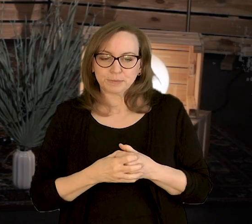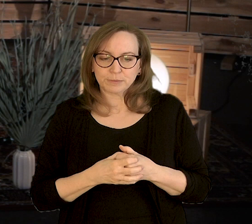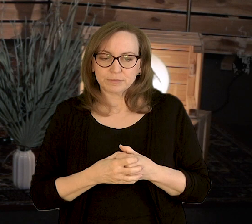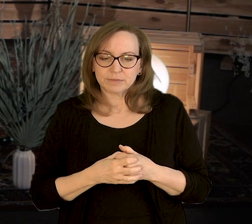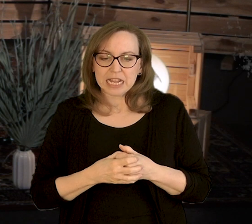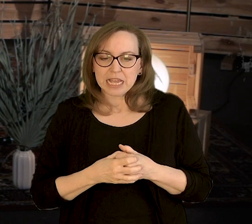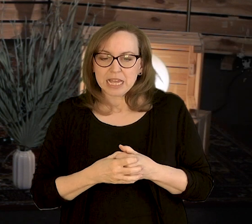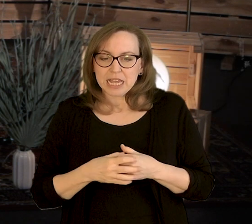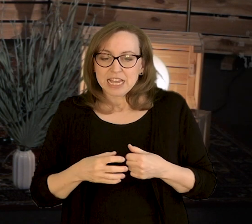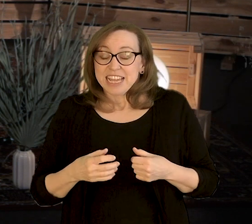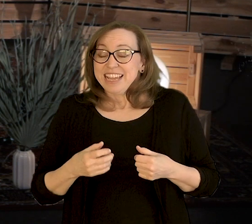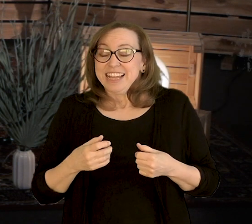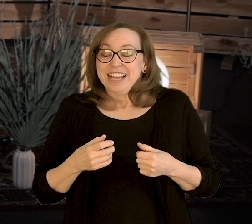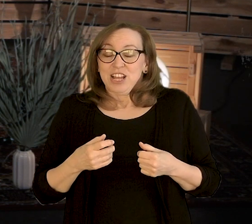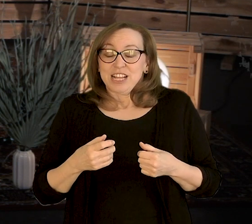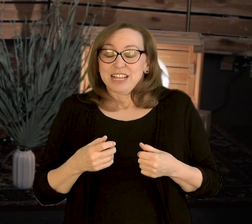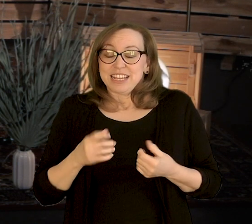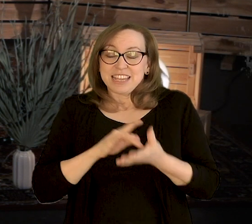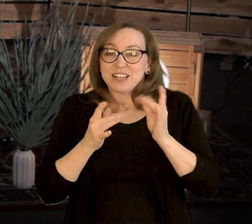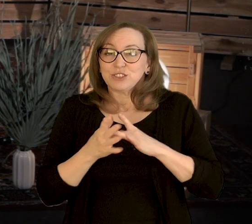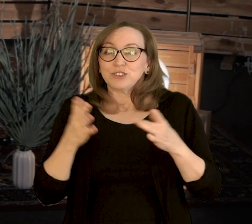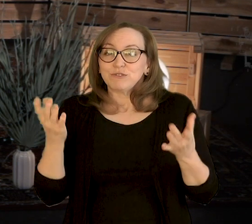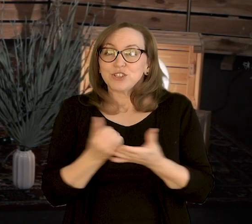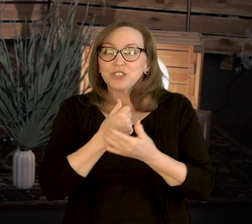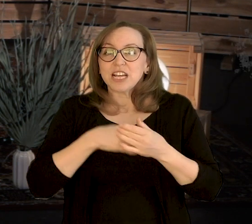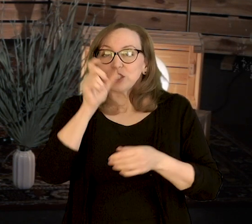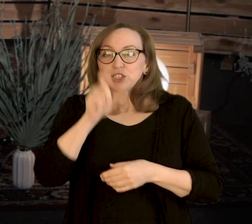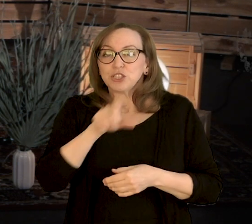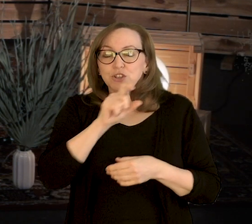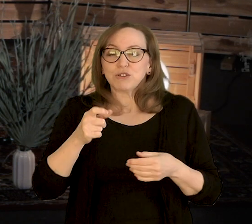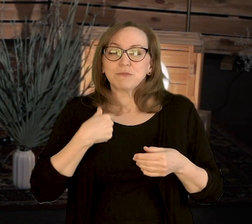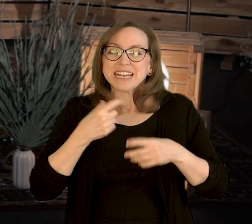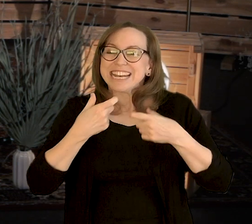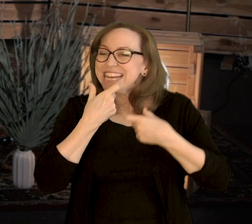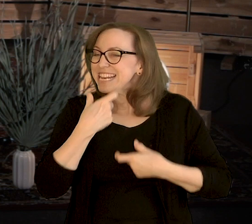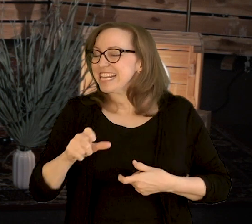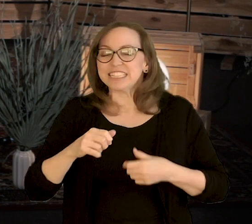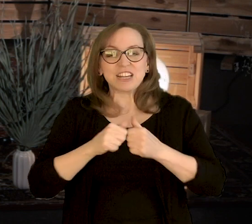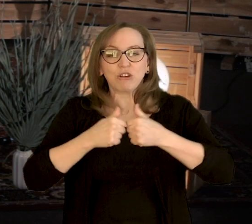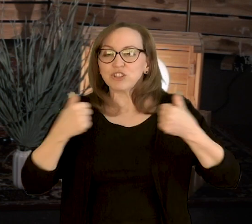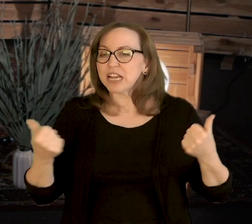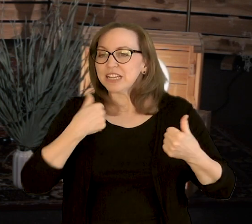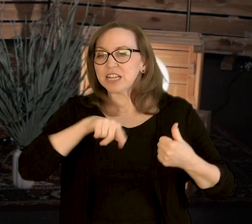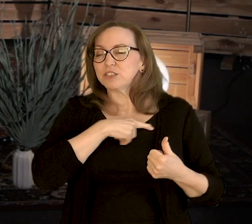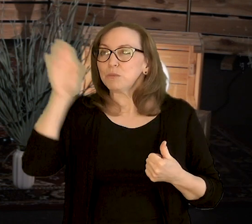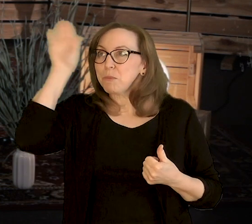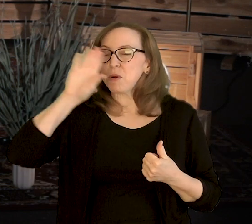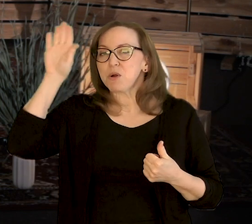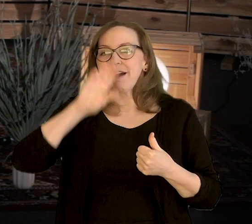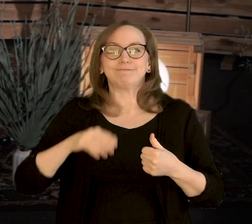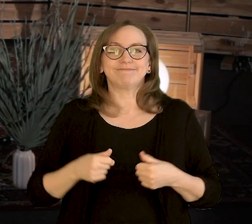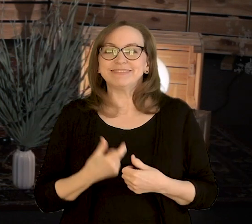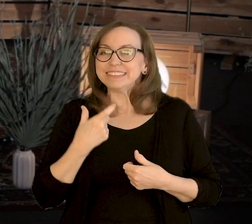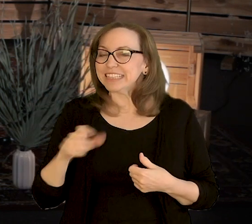nic nas od Boga już nie oddzielało. Dlatego kilka wersetów później czytamy, że gdy